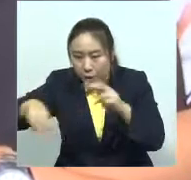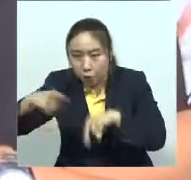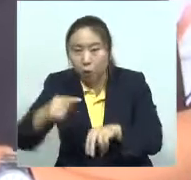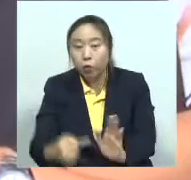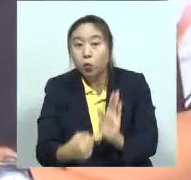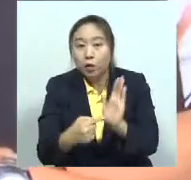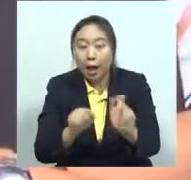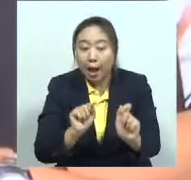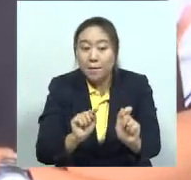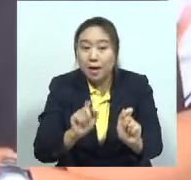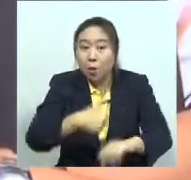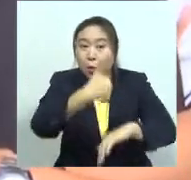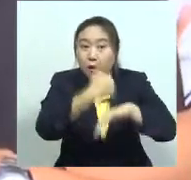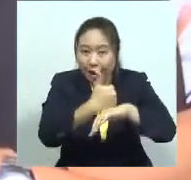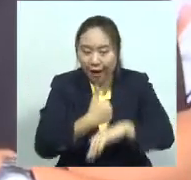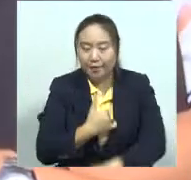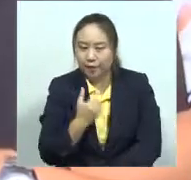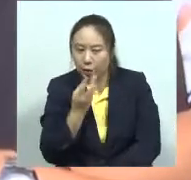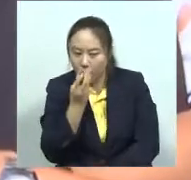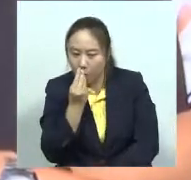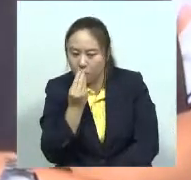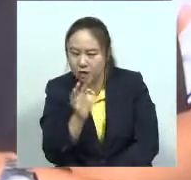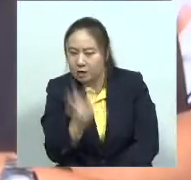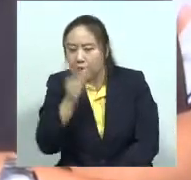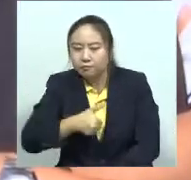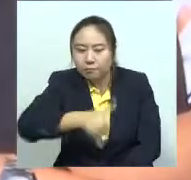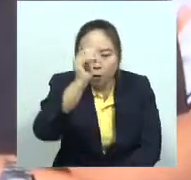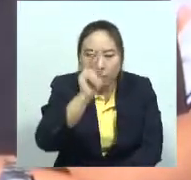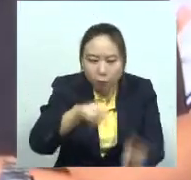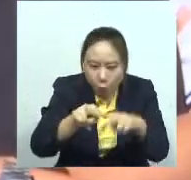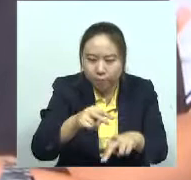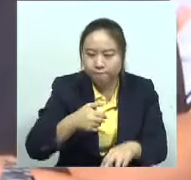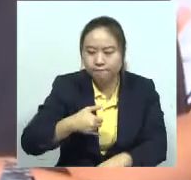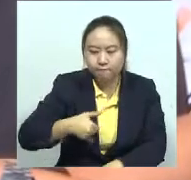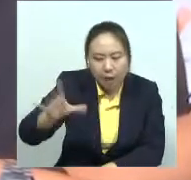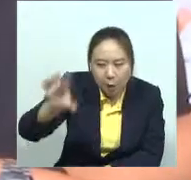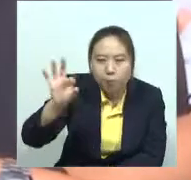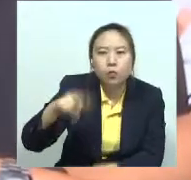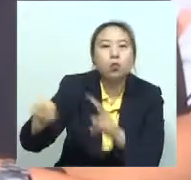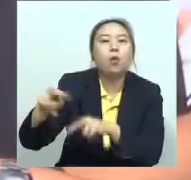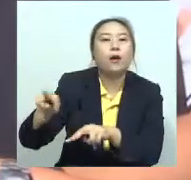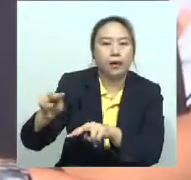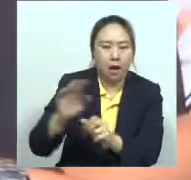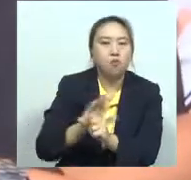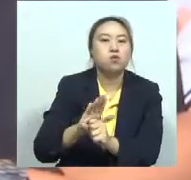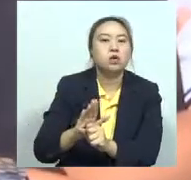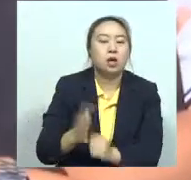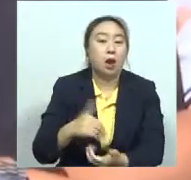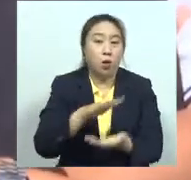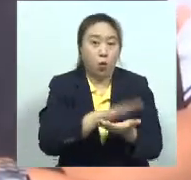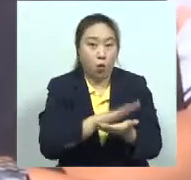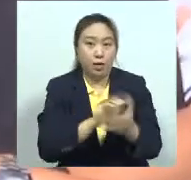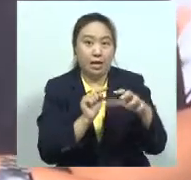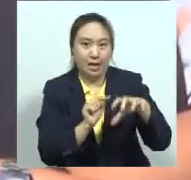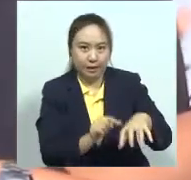องถิ่นเนี่ยอยากให้ไปสุ่มตรวจเป็นระยะที่เหมาะสมทางโรงเรียนเองก็ทางผู้ประกอบการโรงเรียนในควรจะติ